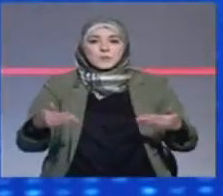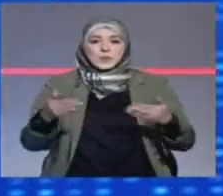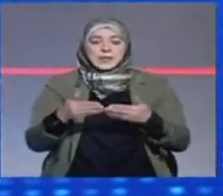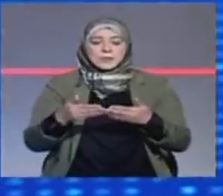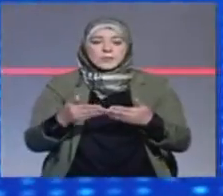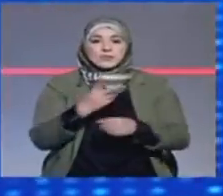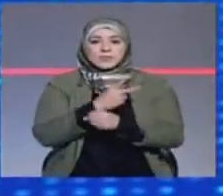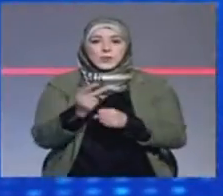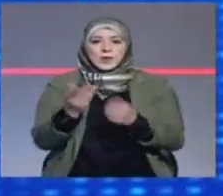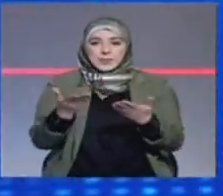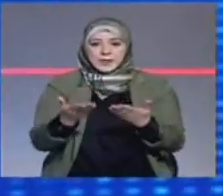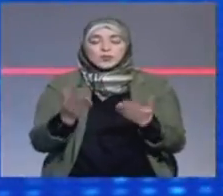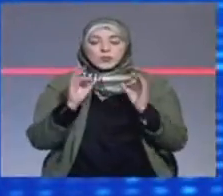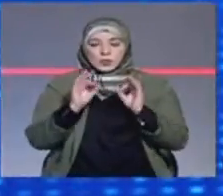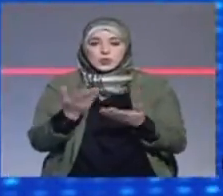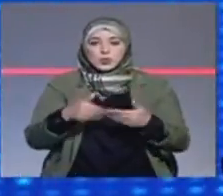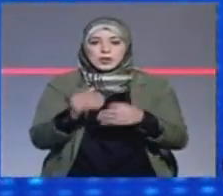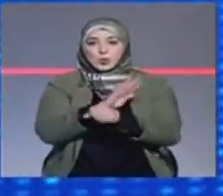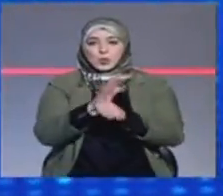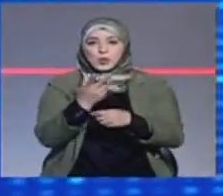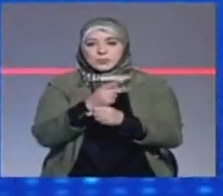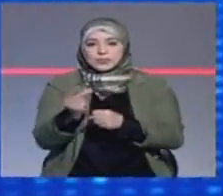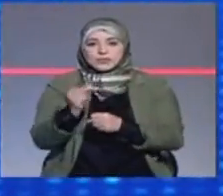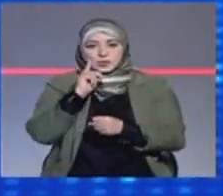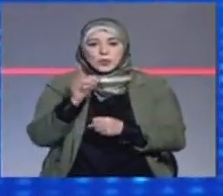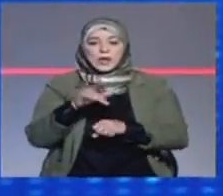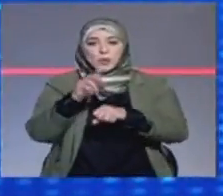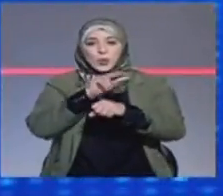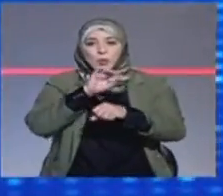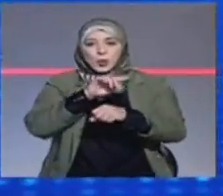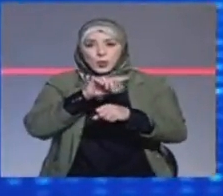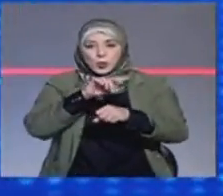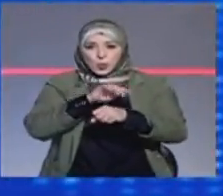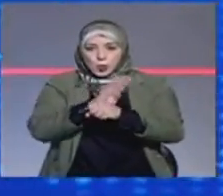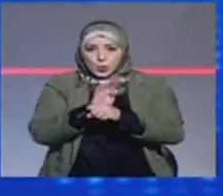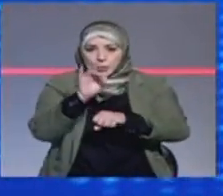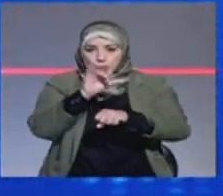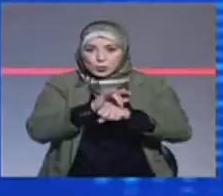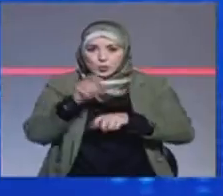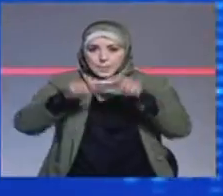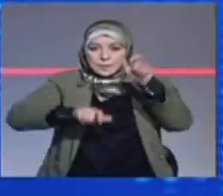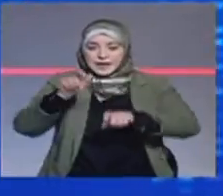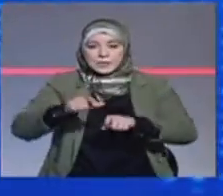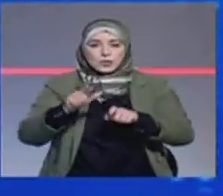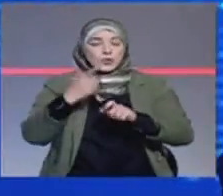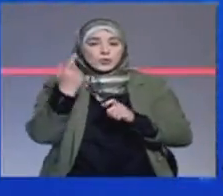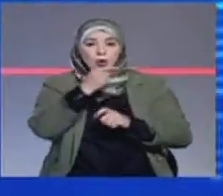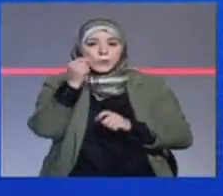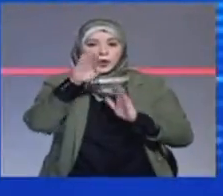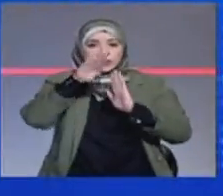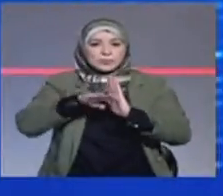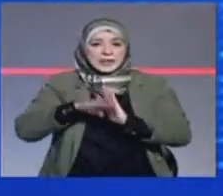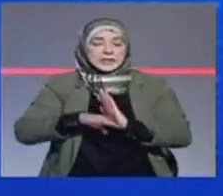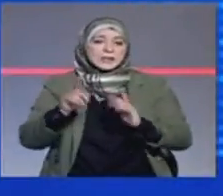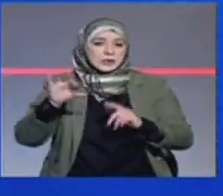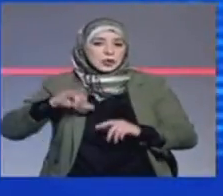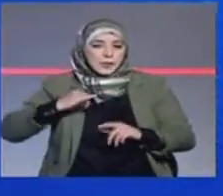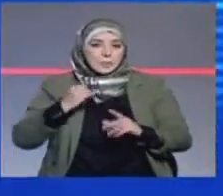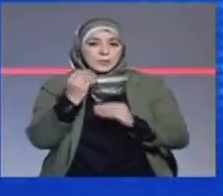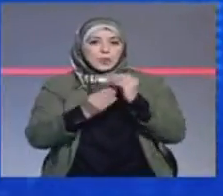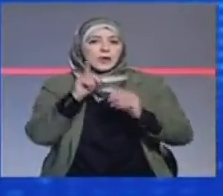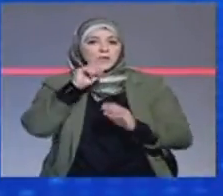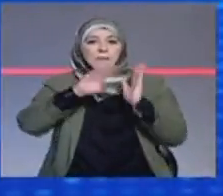الوضع الوبائي بالخطير واستهداف الفيروس للشرائح العمرية الأصغر سناً